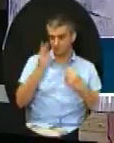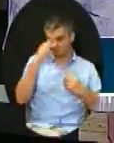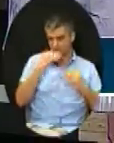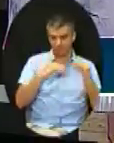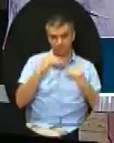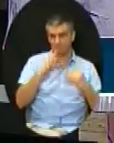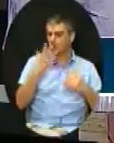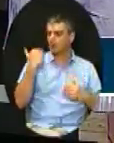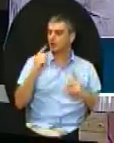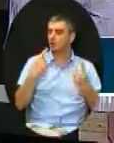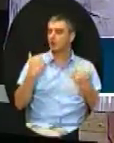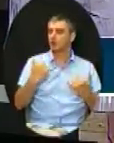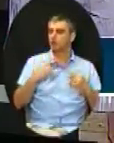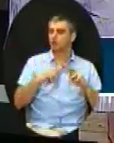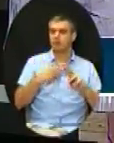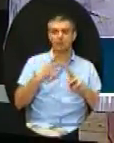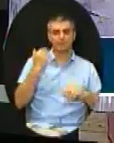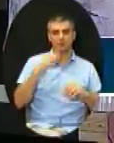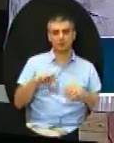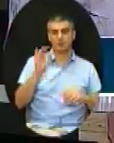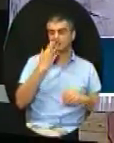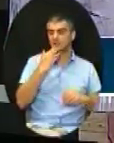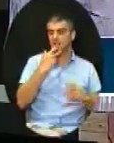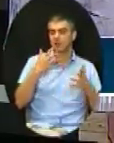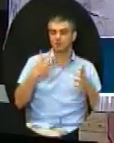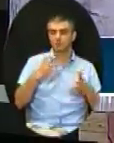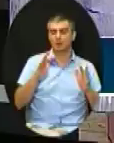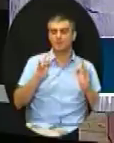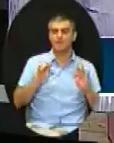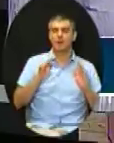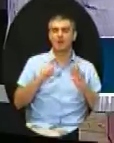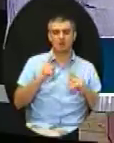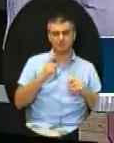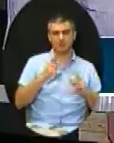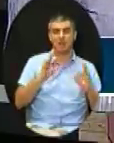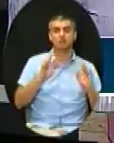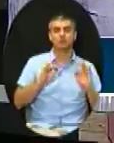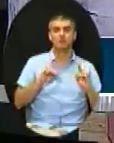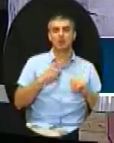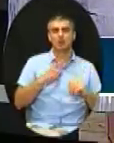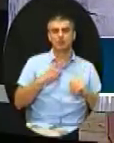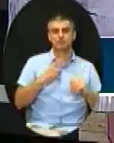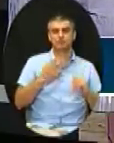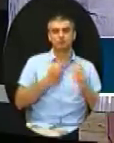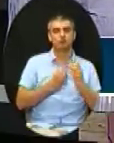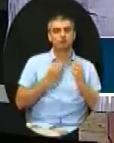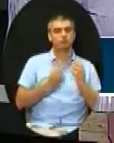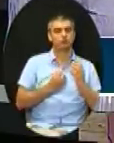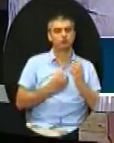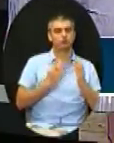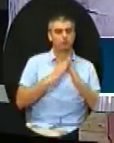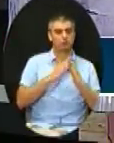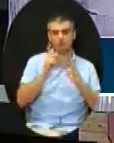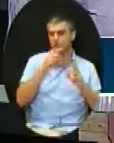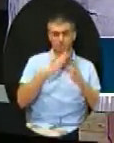הפרופורציות, מה היה קורה עכשיו בעולם אם היום מתגלה שישראל משקיעה מיליונים, זה אפילו, זה לא, זה עשרות מיליונים, בשיקון הומלסים